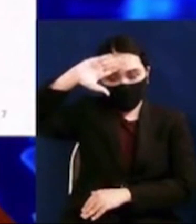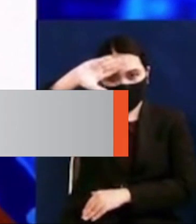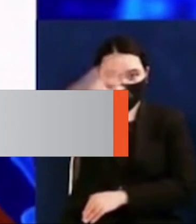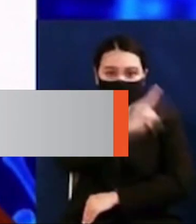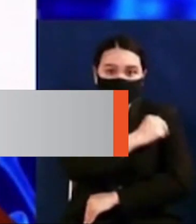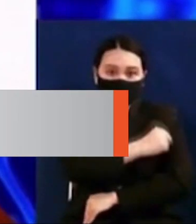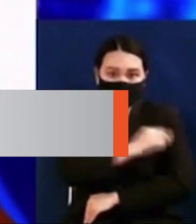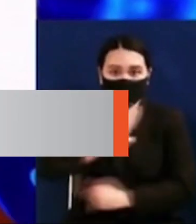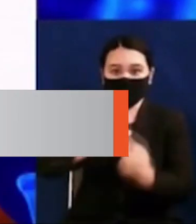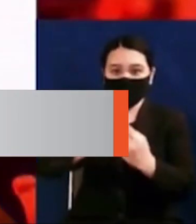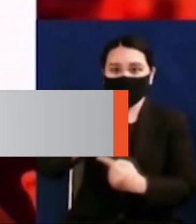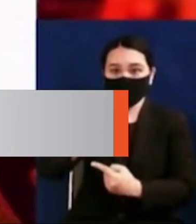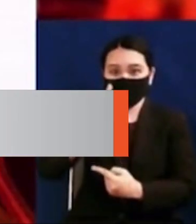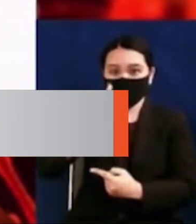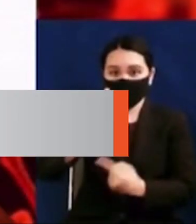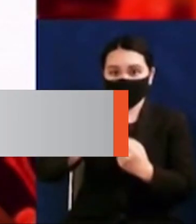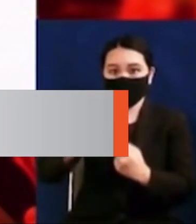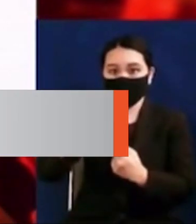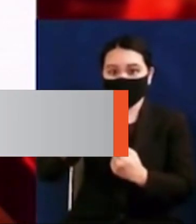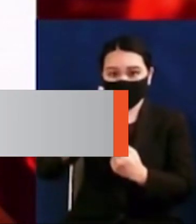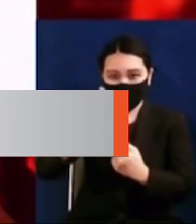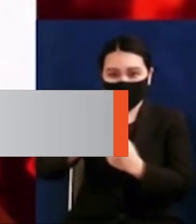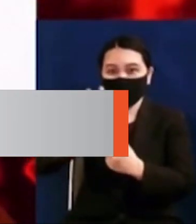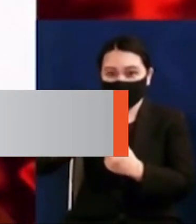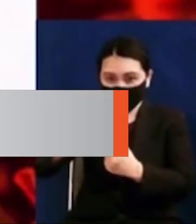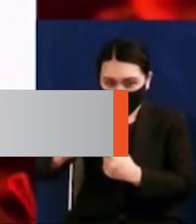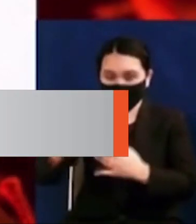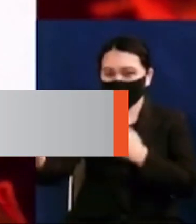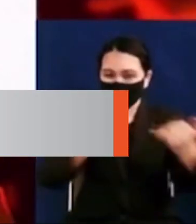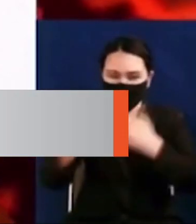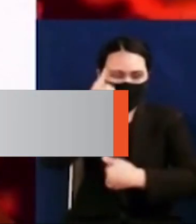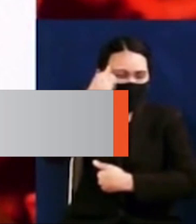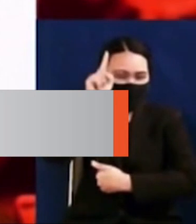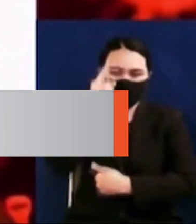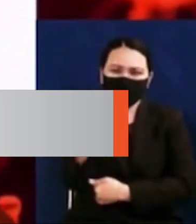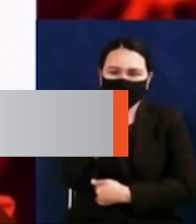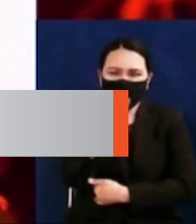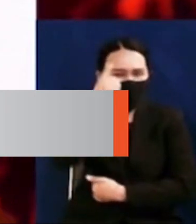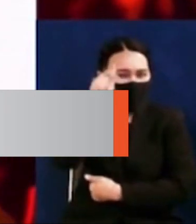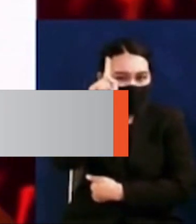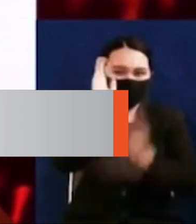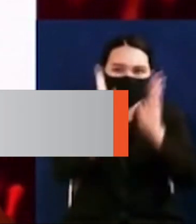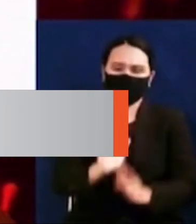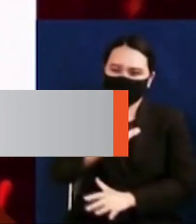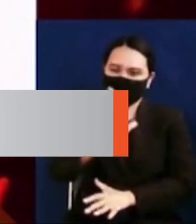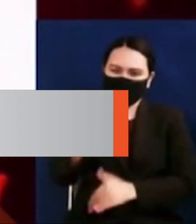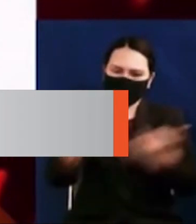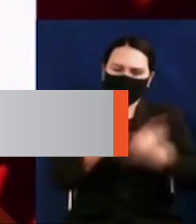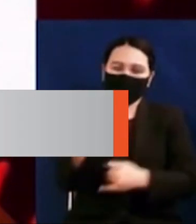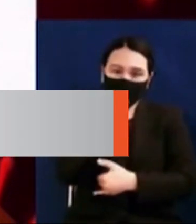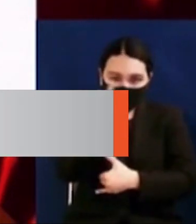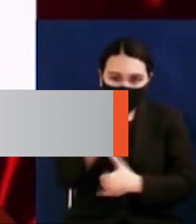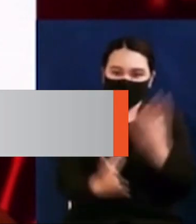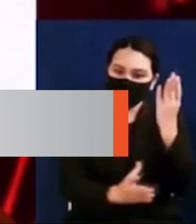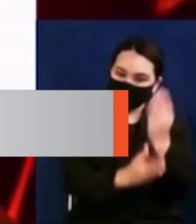าลบุษราคำน้อยลงมากๆนะครับจนกระทั่งเหลือเพียงวันละไม่เกิน5คนนะติดต่อกันเป็นอาทิตย์นะครับ